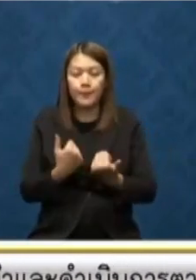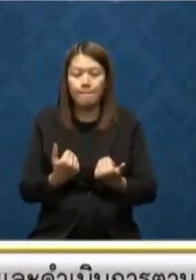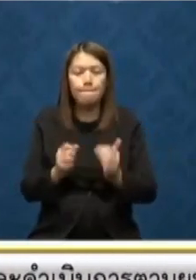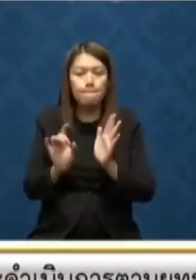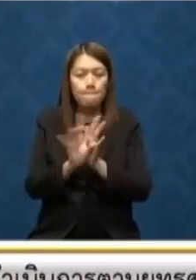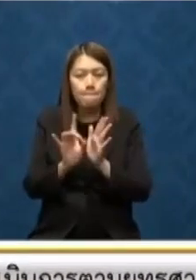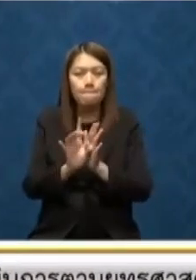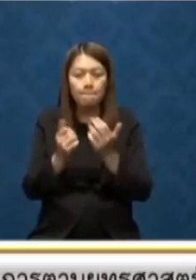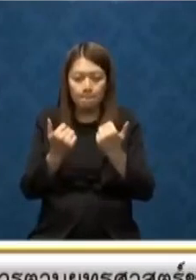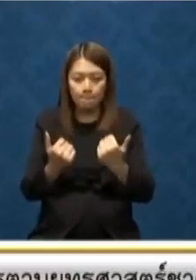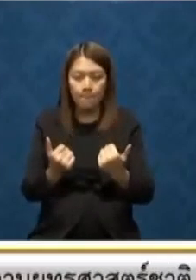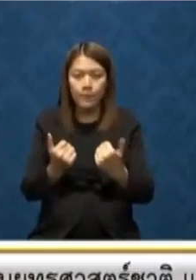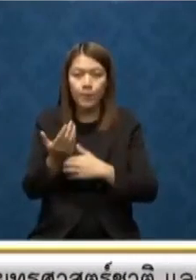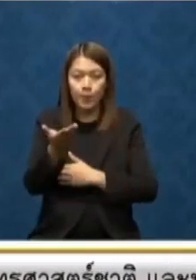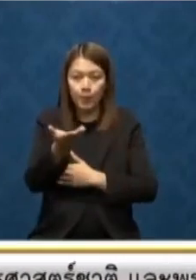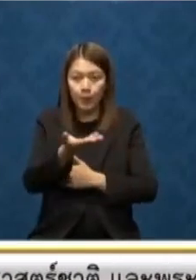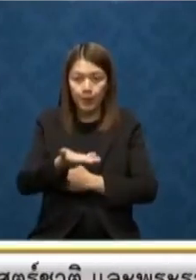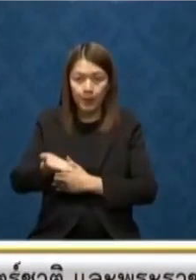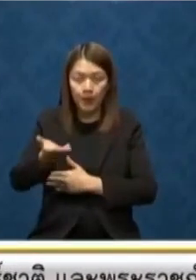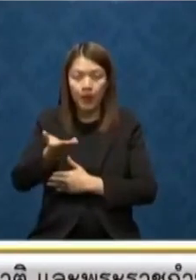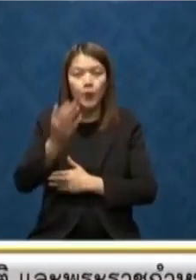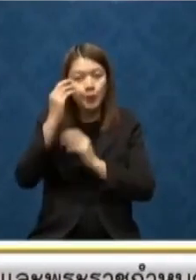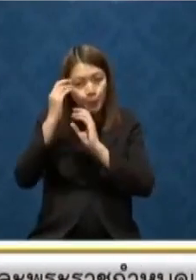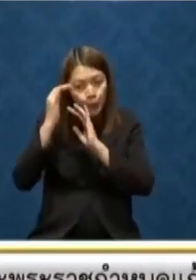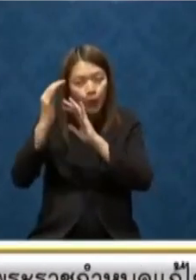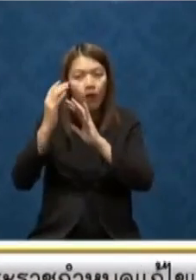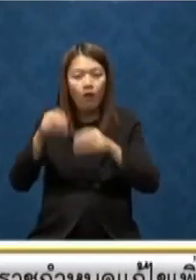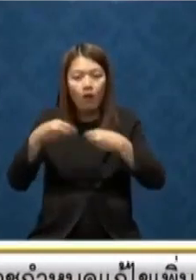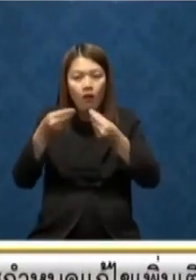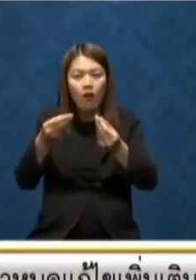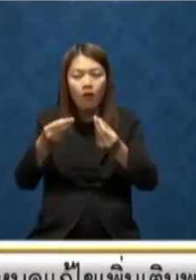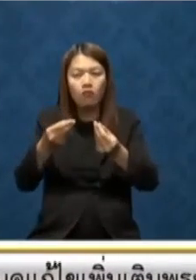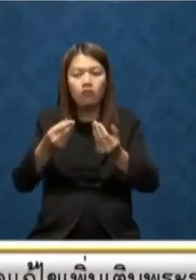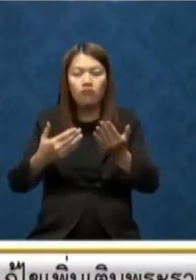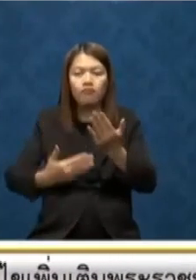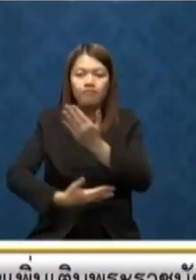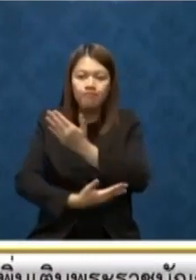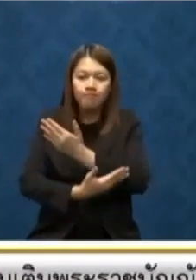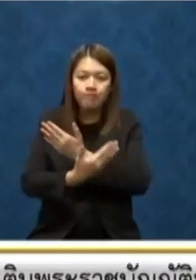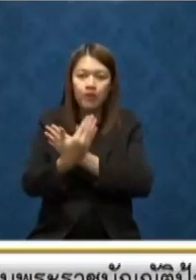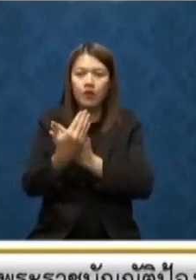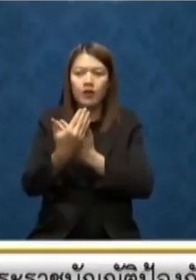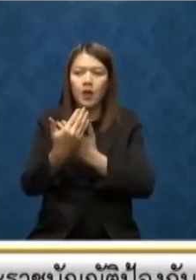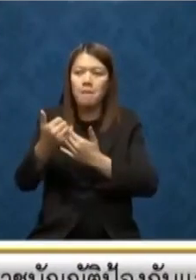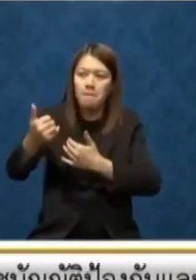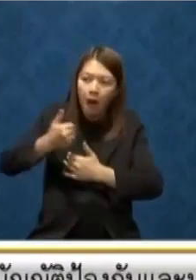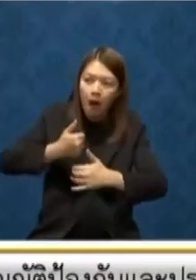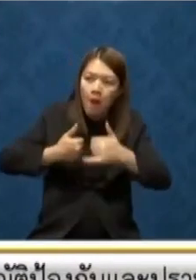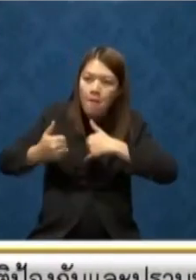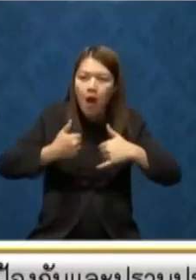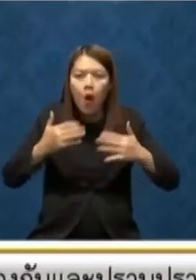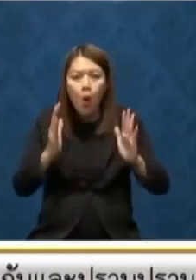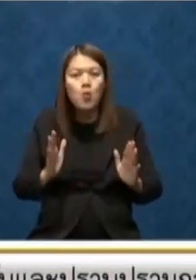งเจ้าหน้าที่รัฐสภาทุกคนขอขอบคุณที่ช่วยทำงานกันมาตลอด4ปีในสมัยประชุมนี้พร้อมกับอวยพรส.